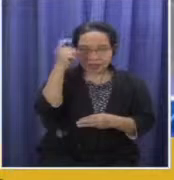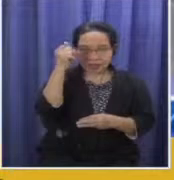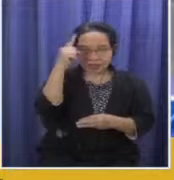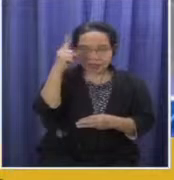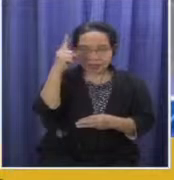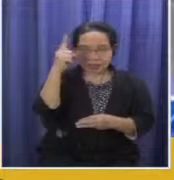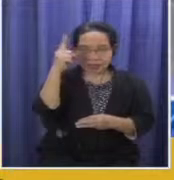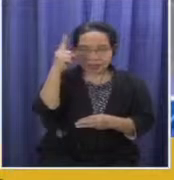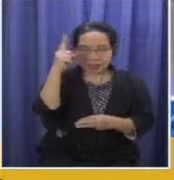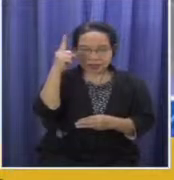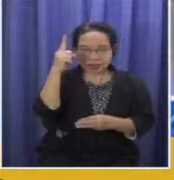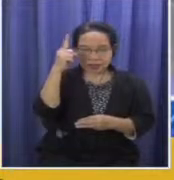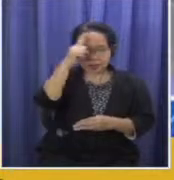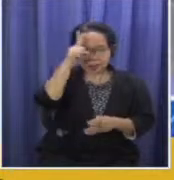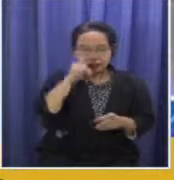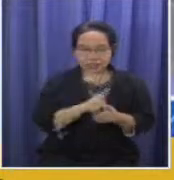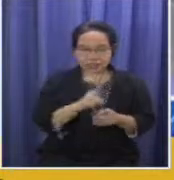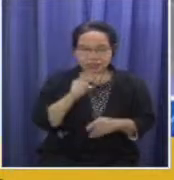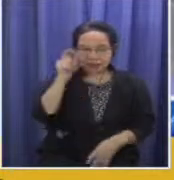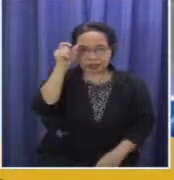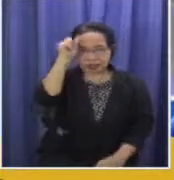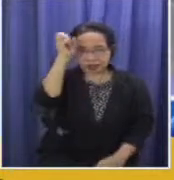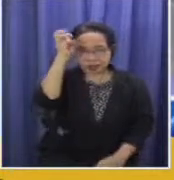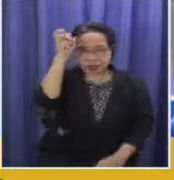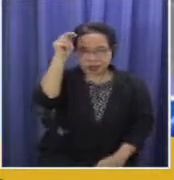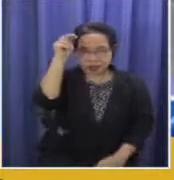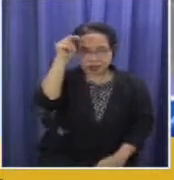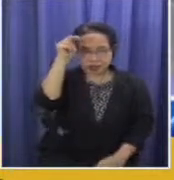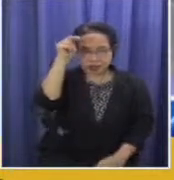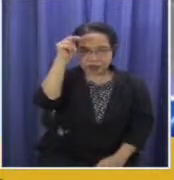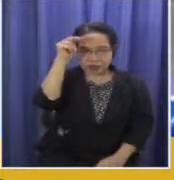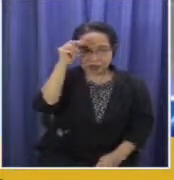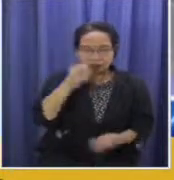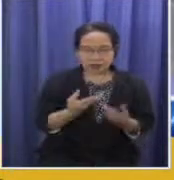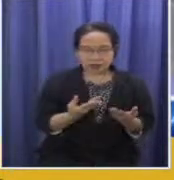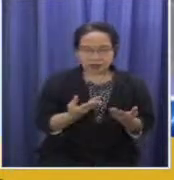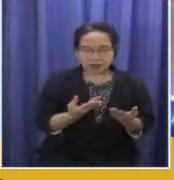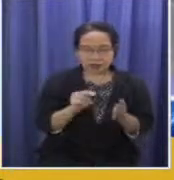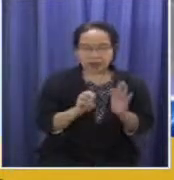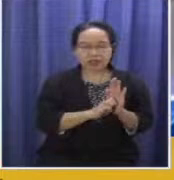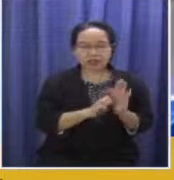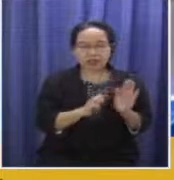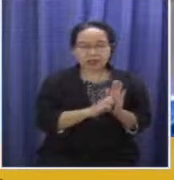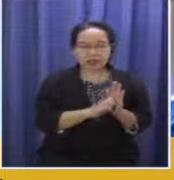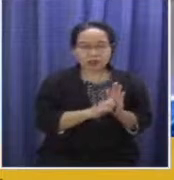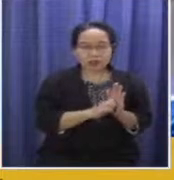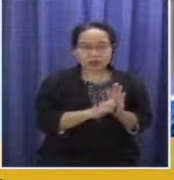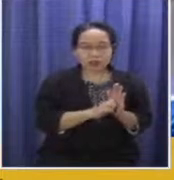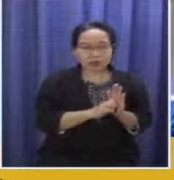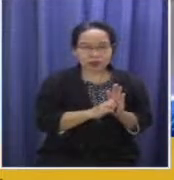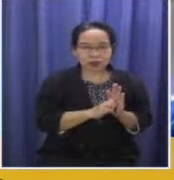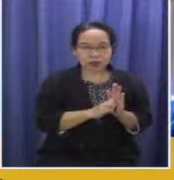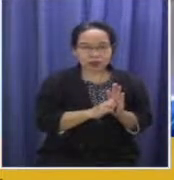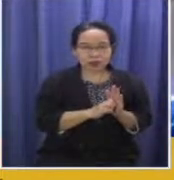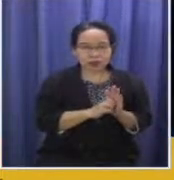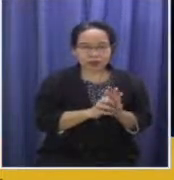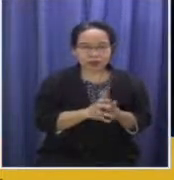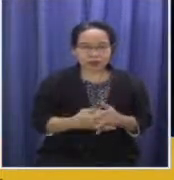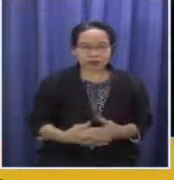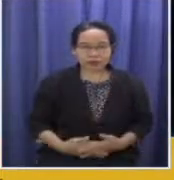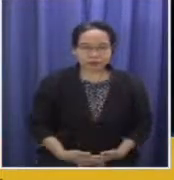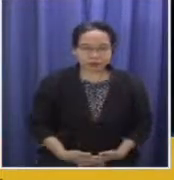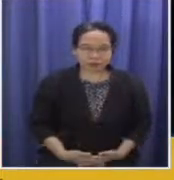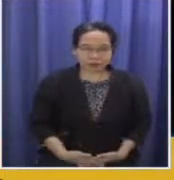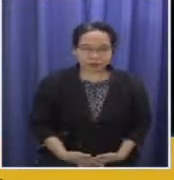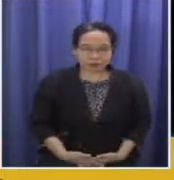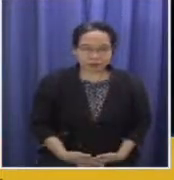understand, Brother Sharwan, I'll give you an example. त्यसैले उहाँ